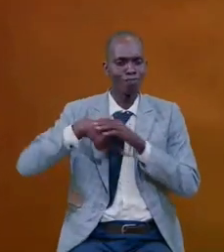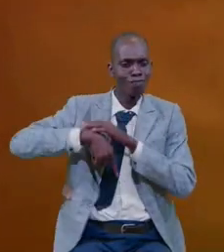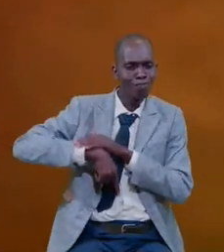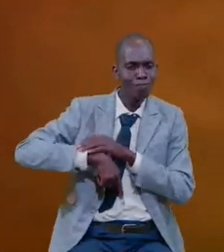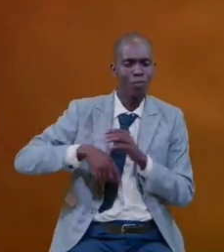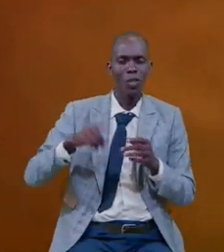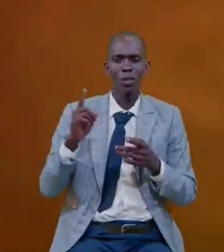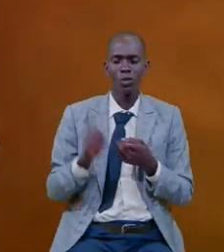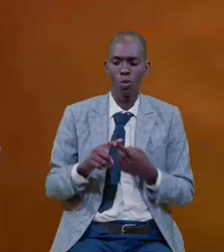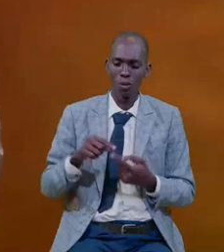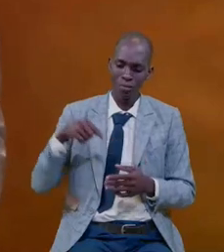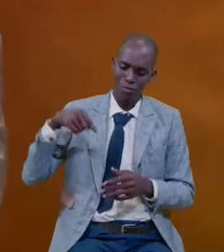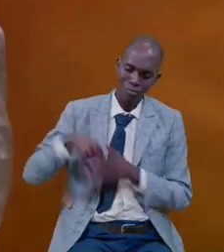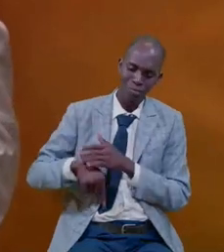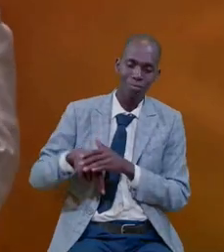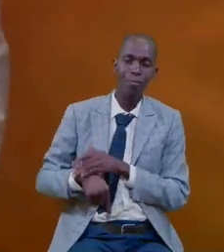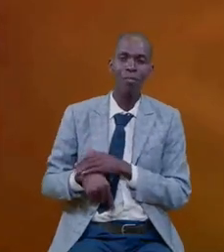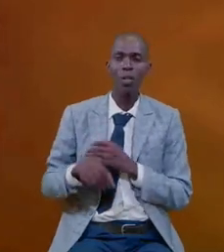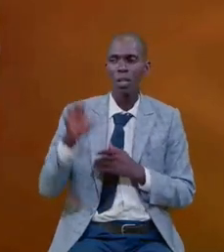ils fuient de la profondeur